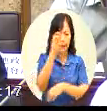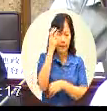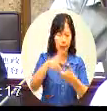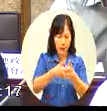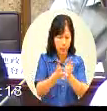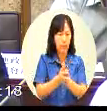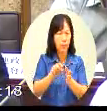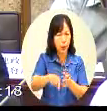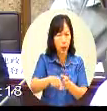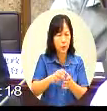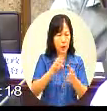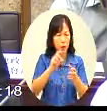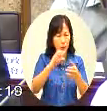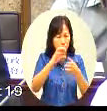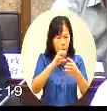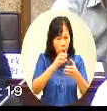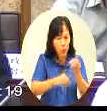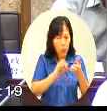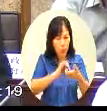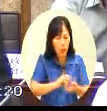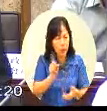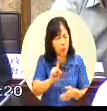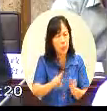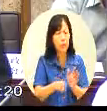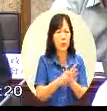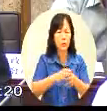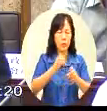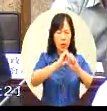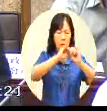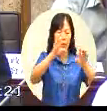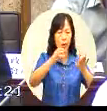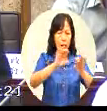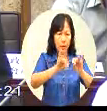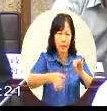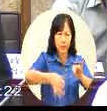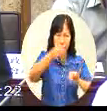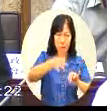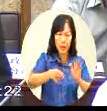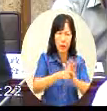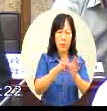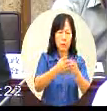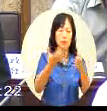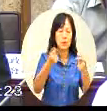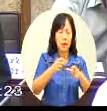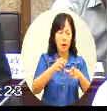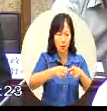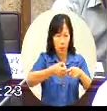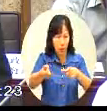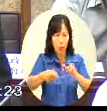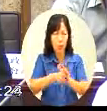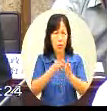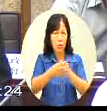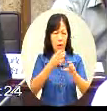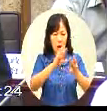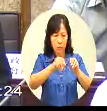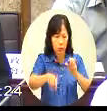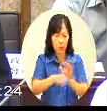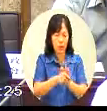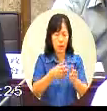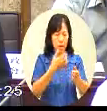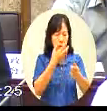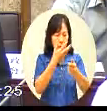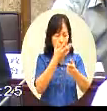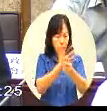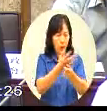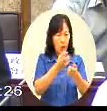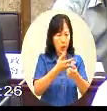什么要这样的一个规定？事实上他公告地价还是一个公告公有土地放租的一个标准，除了地价税以外，公有